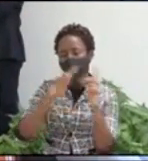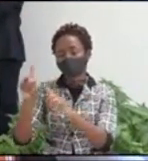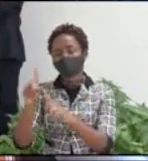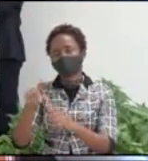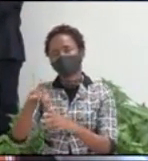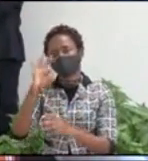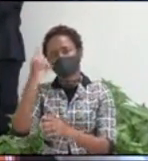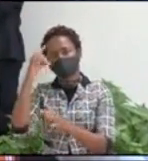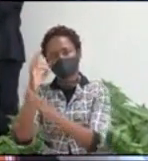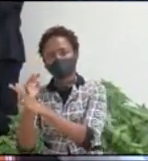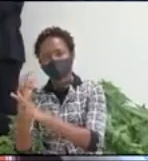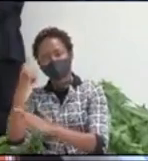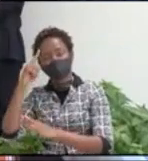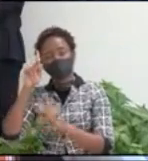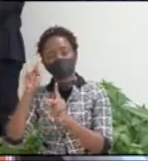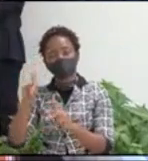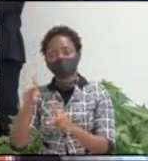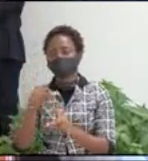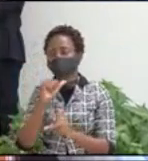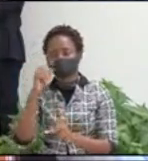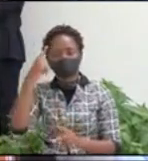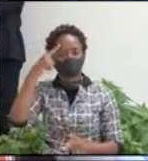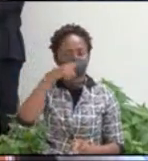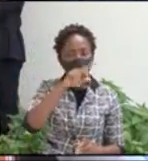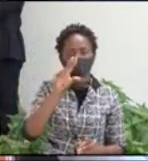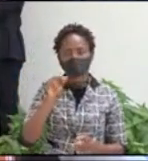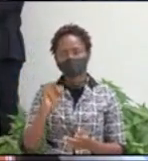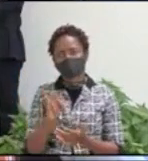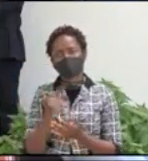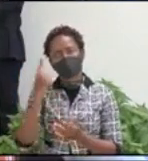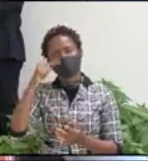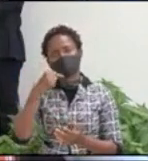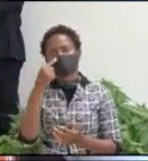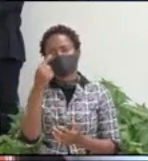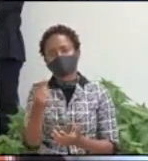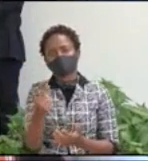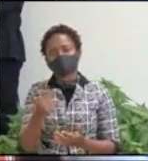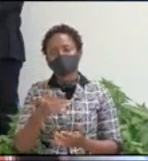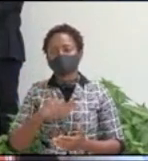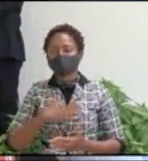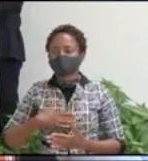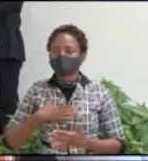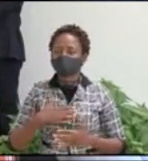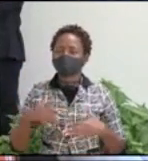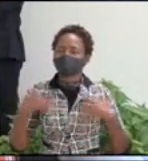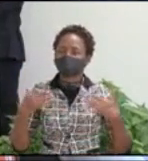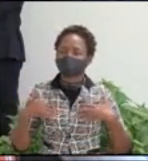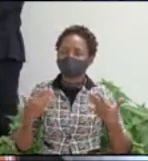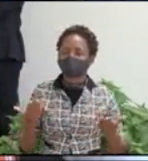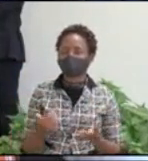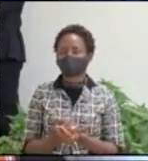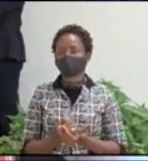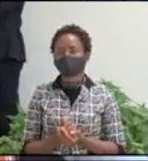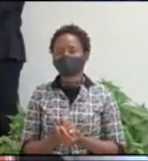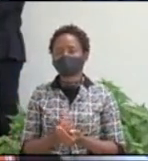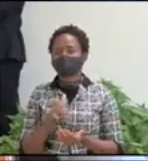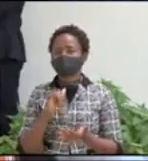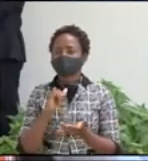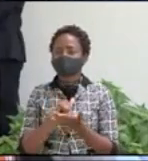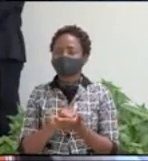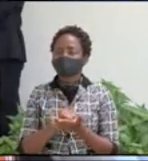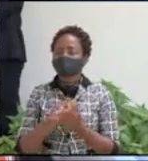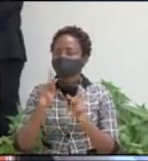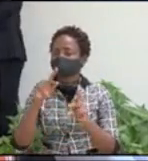monde, pas de intention que les trailers, c'est pour nous dire. C'est pour nous dire que ça vous fait plaisir, les moyens. Parce que y a des gens qui ne sont pas